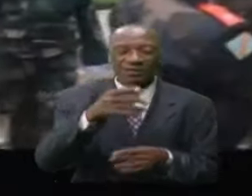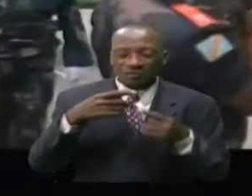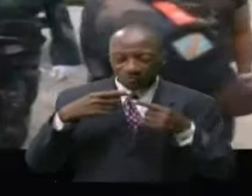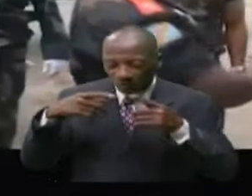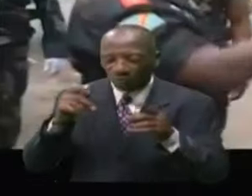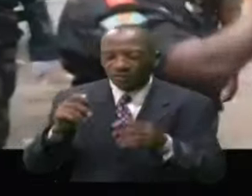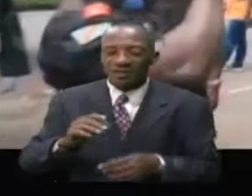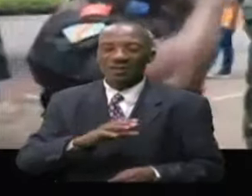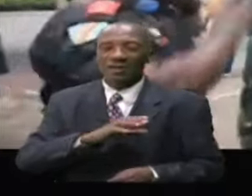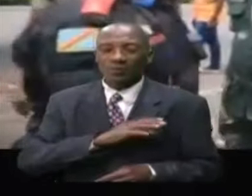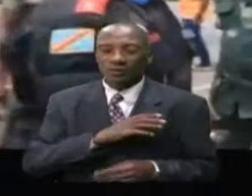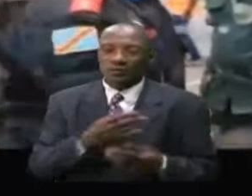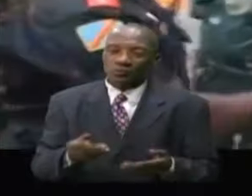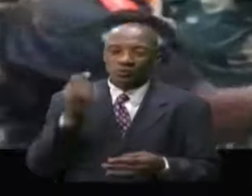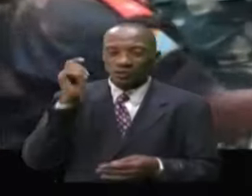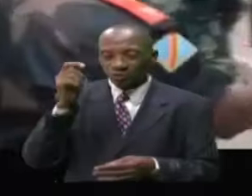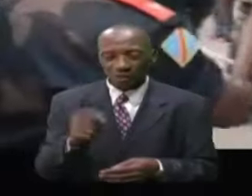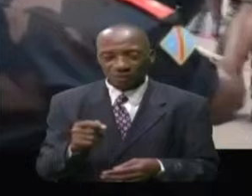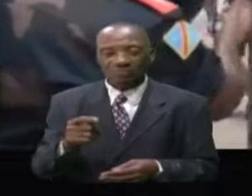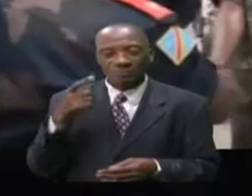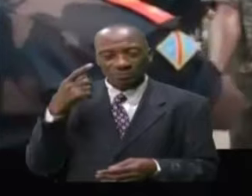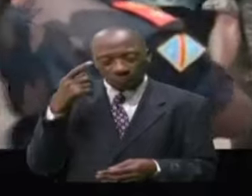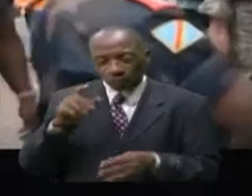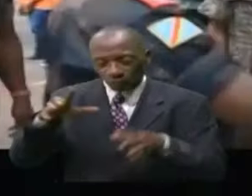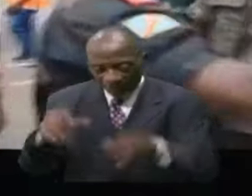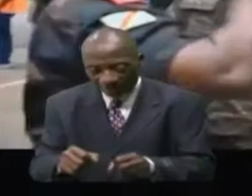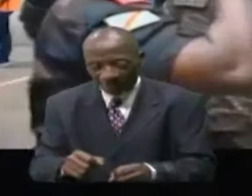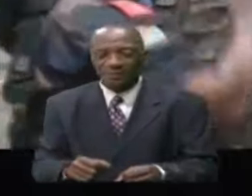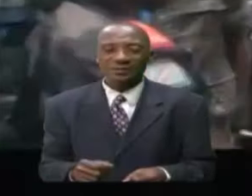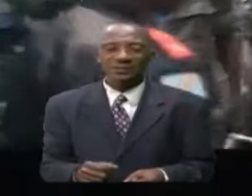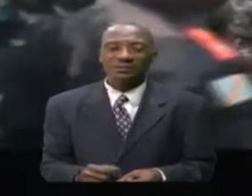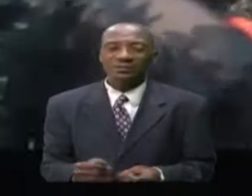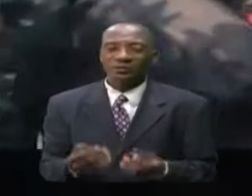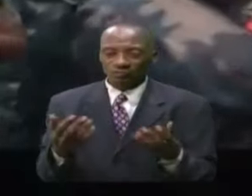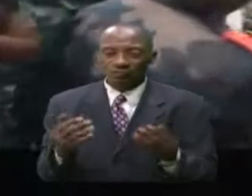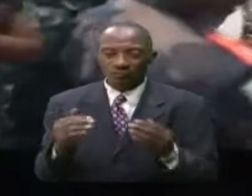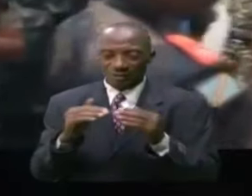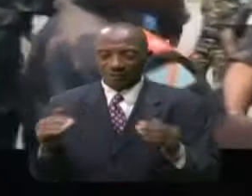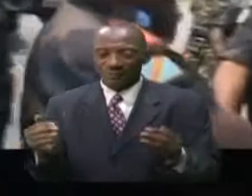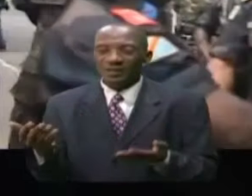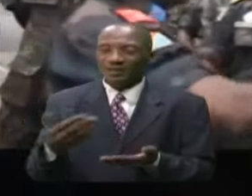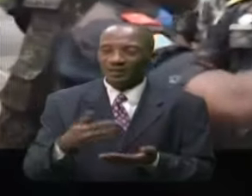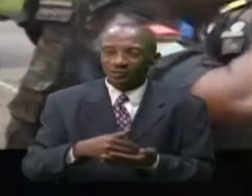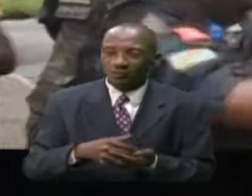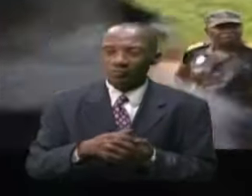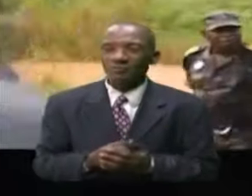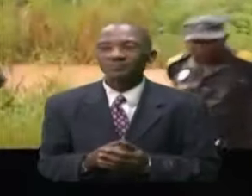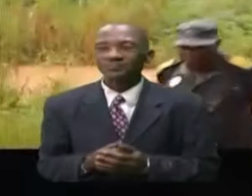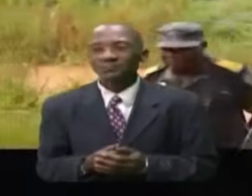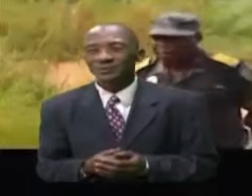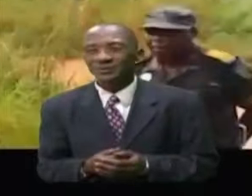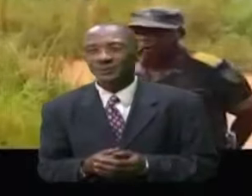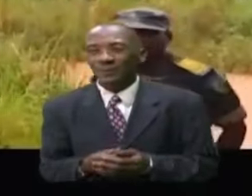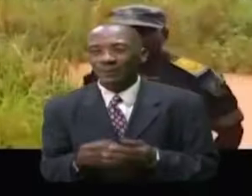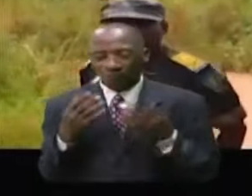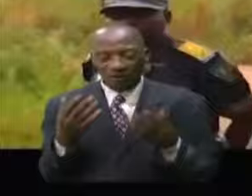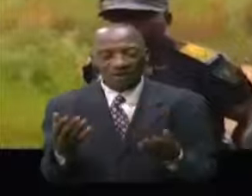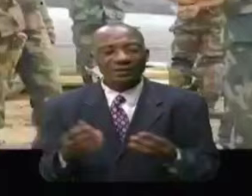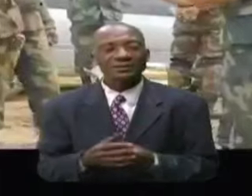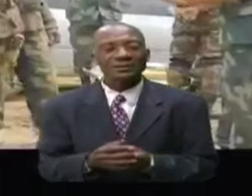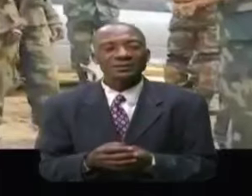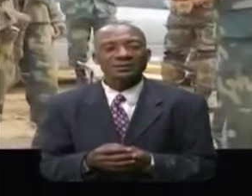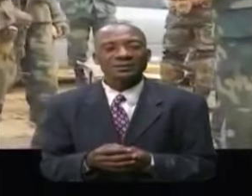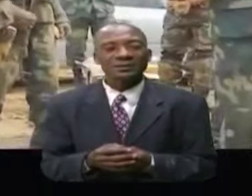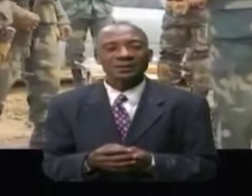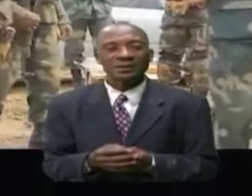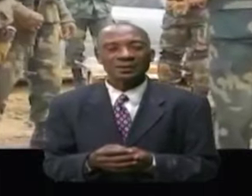population convenablement. Signalons que le patron de la 3e zone de défense arrive en Ituri pendant que les forces armées, à cette période de